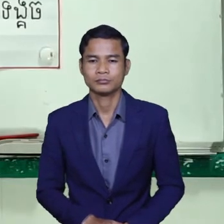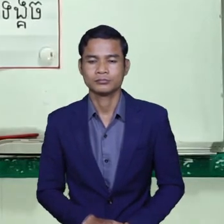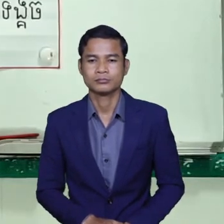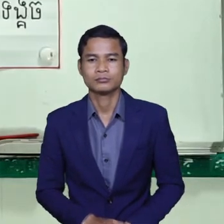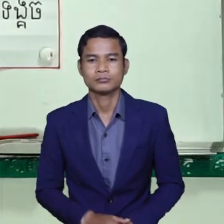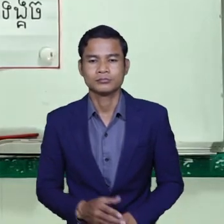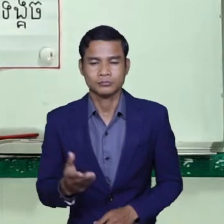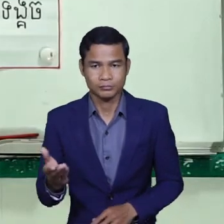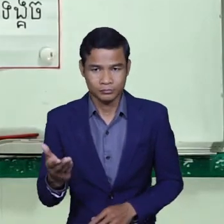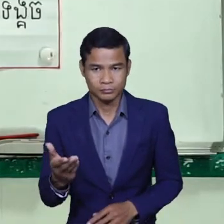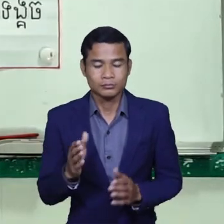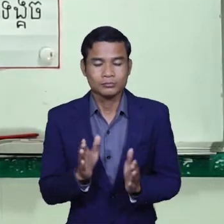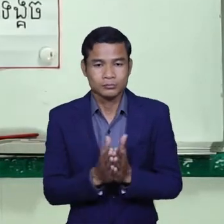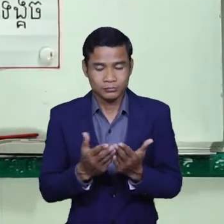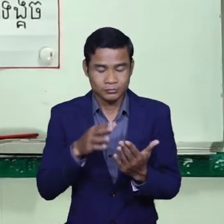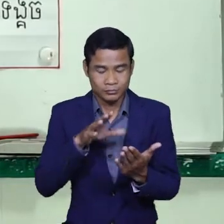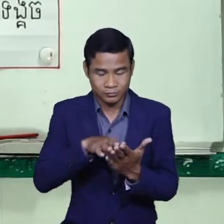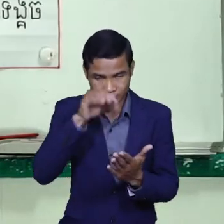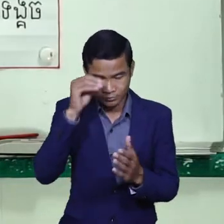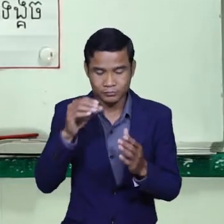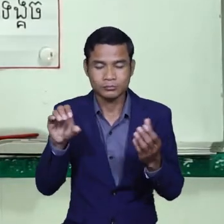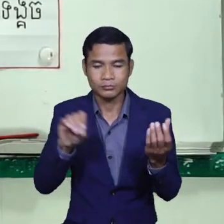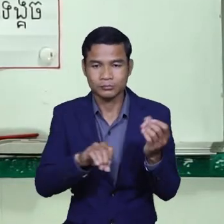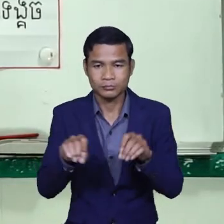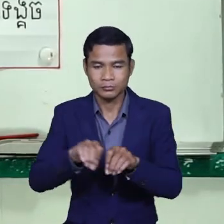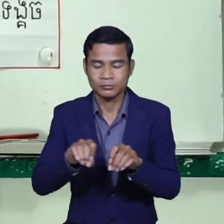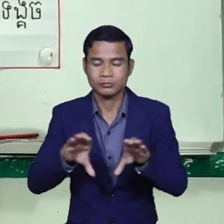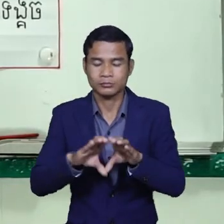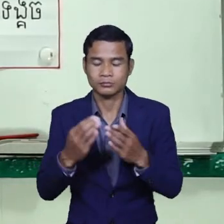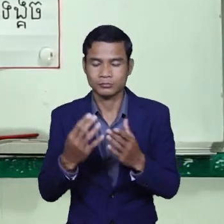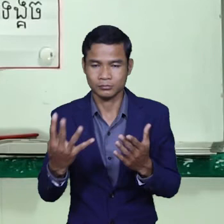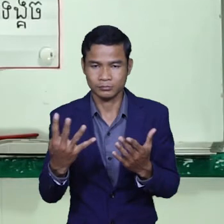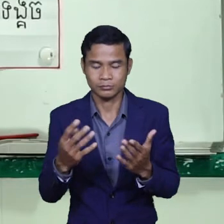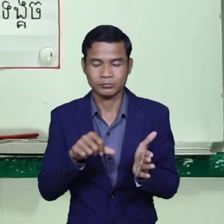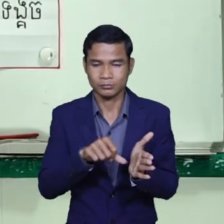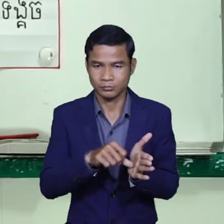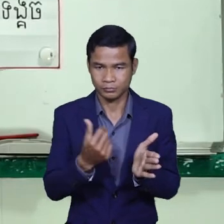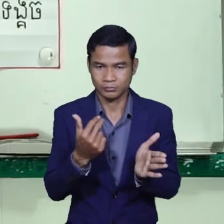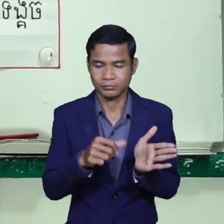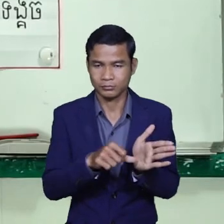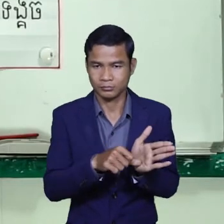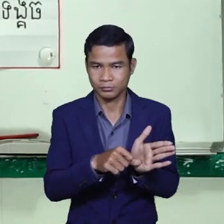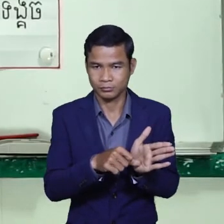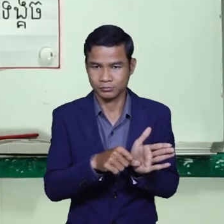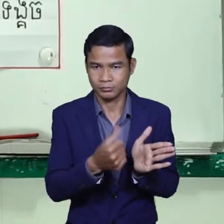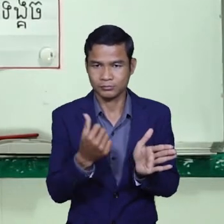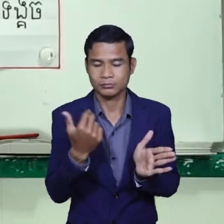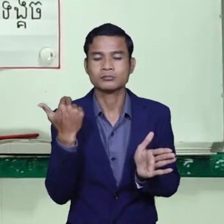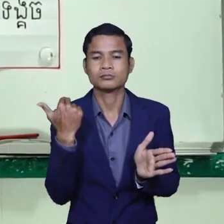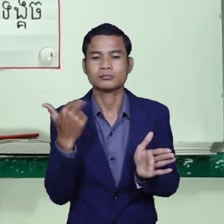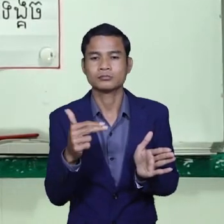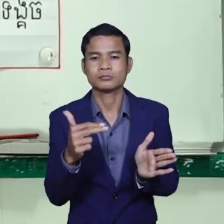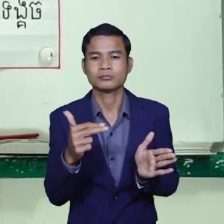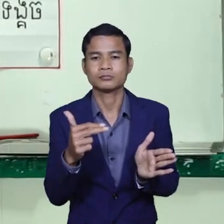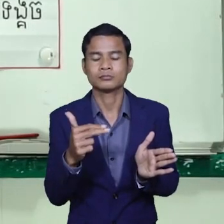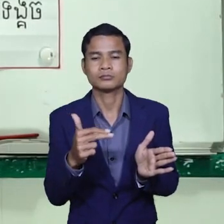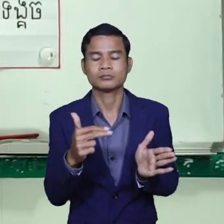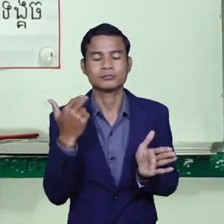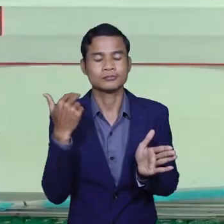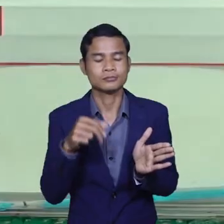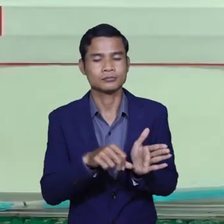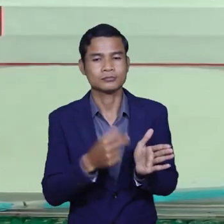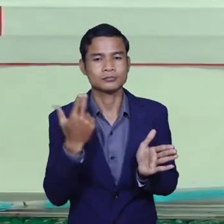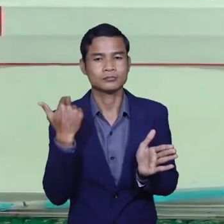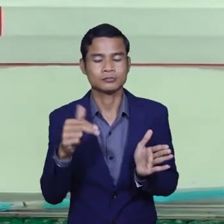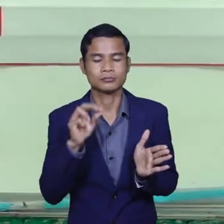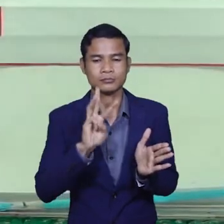cha nếch cư chia sử phẩm sạc xa cô vị trí xa nạ tỷ bốn chẳng con bạc nơi tùm bó tí cha nên là con cha cứ nơi tùm bó